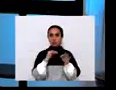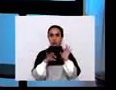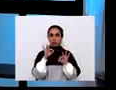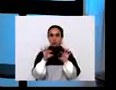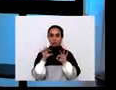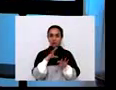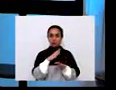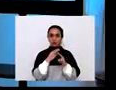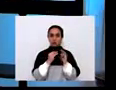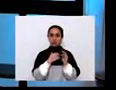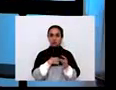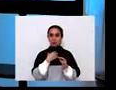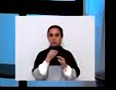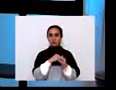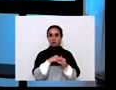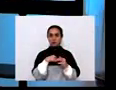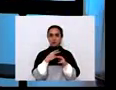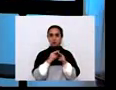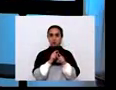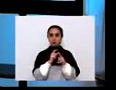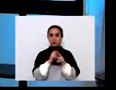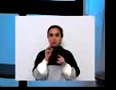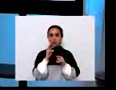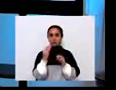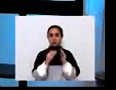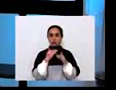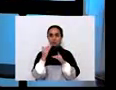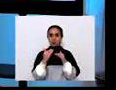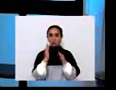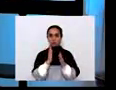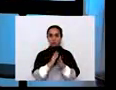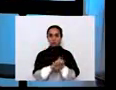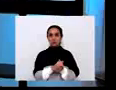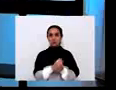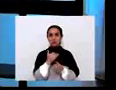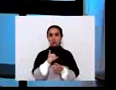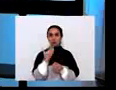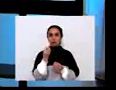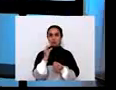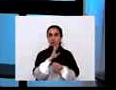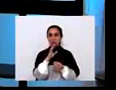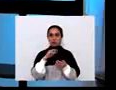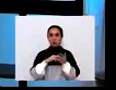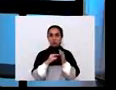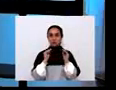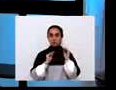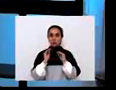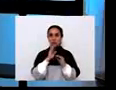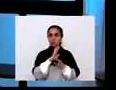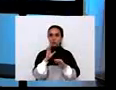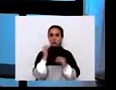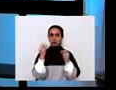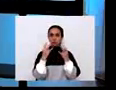подобрали. Самое важное слово, на которое падает логическое ударение, выступает вперед. мы еще ни план не составили,